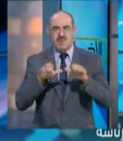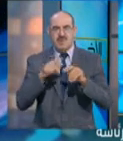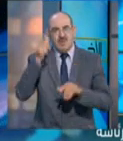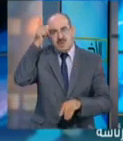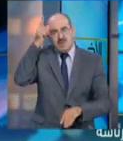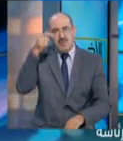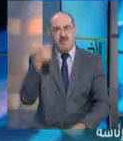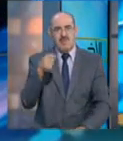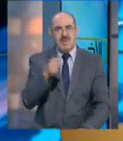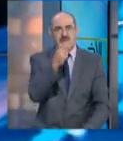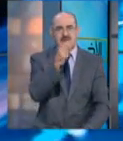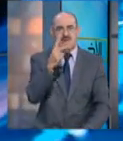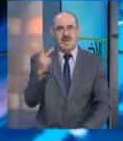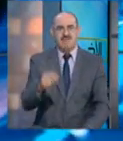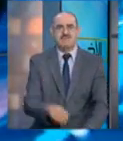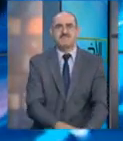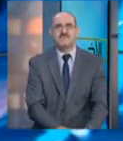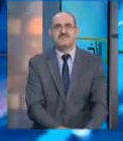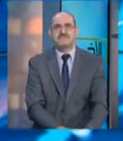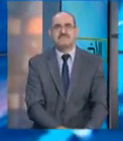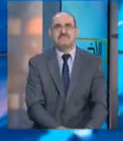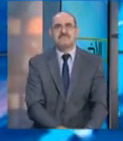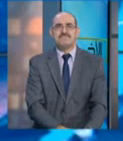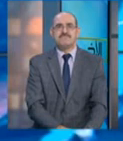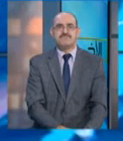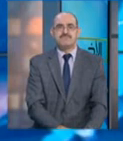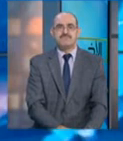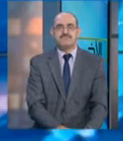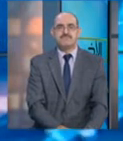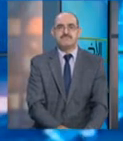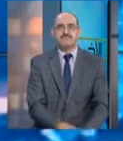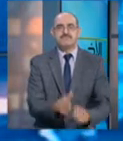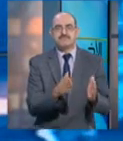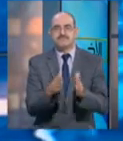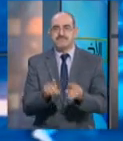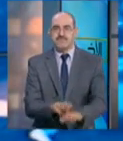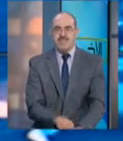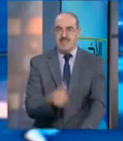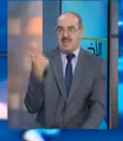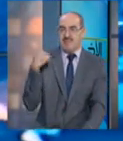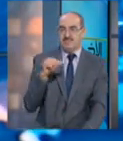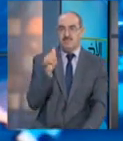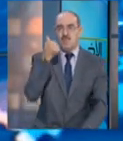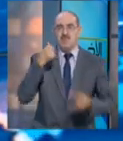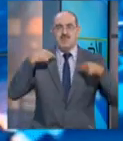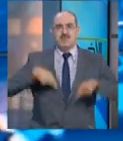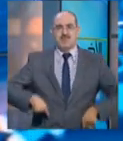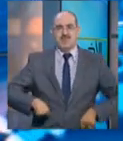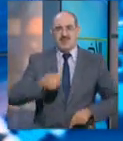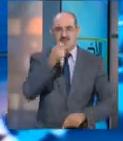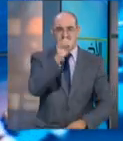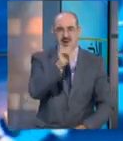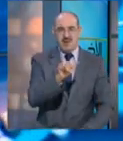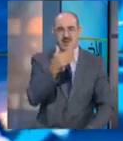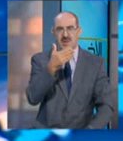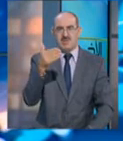عبد العزيز خلف. ترأس أمس الوزير الأول أيمن بن عبد